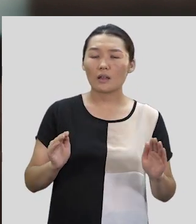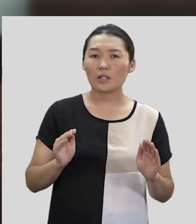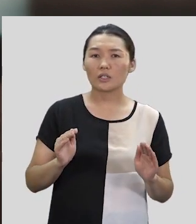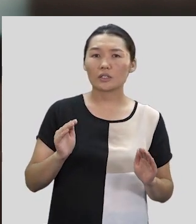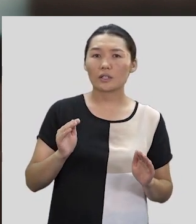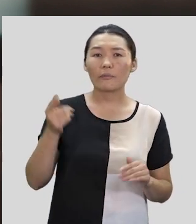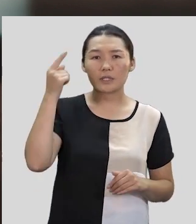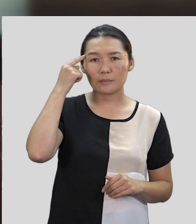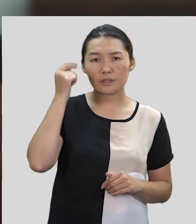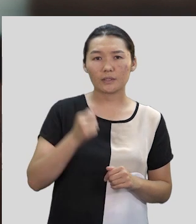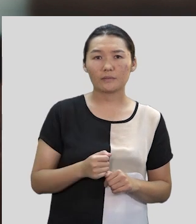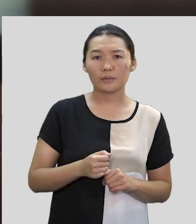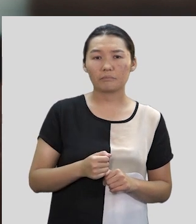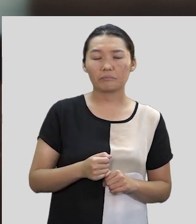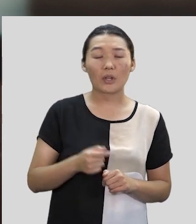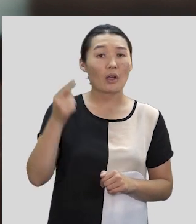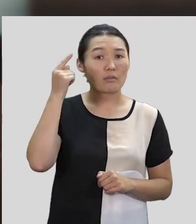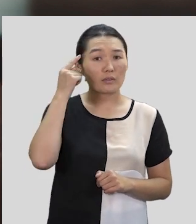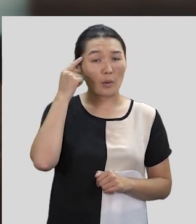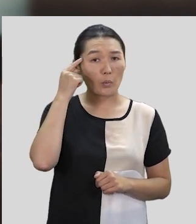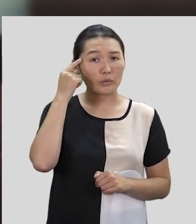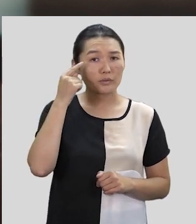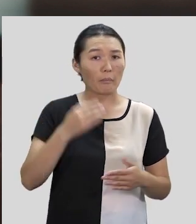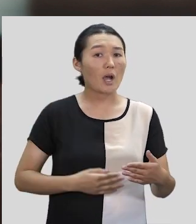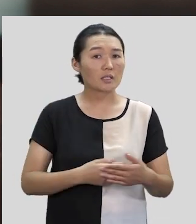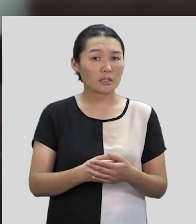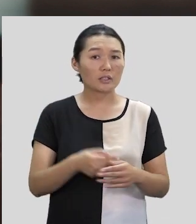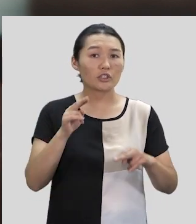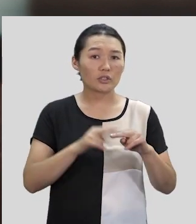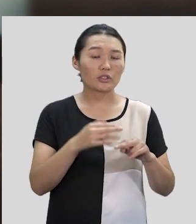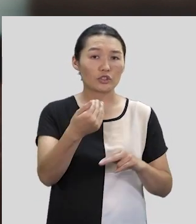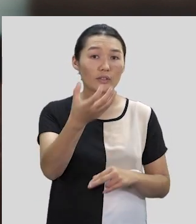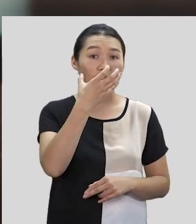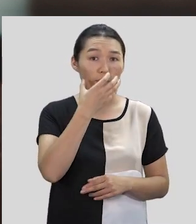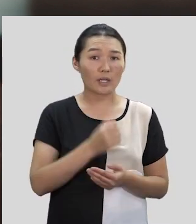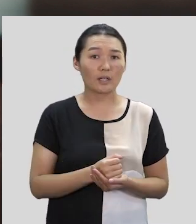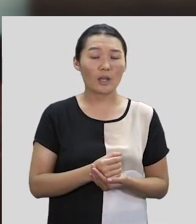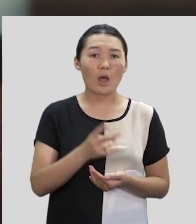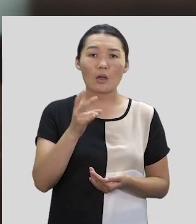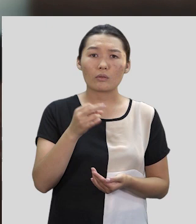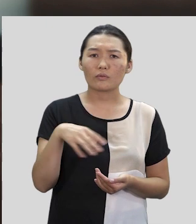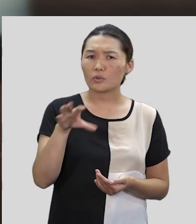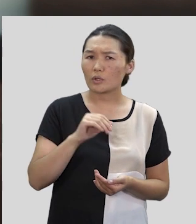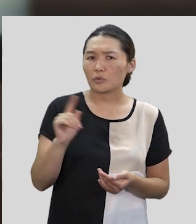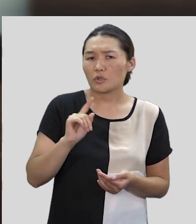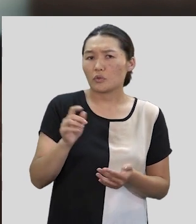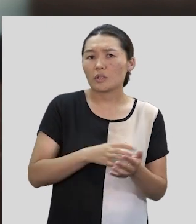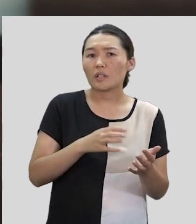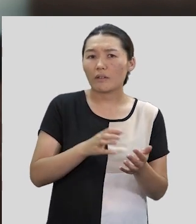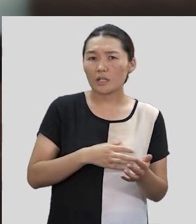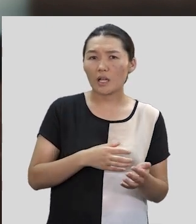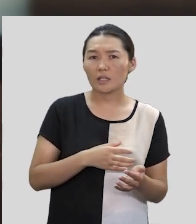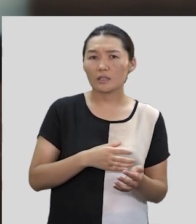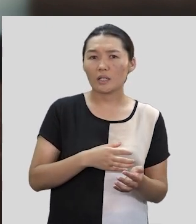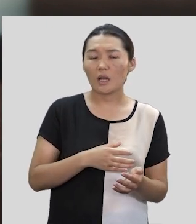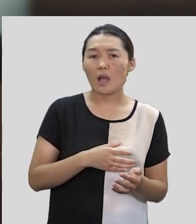допустим сыты и сидишь в тепле но все равно чего-то не хватает ведь нужно